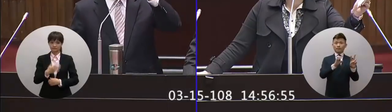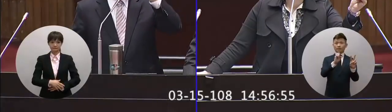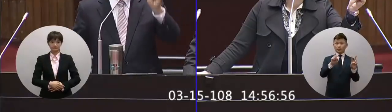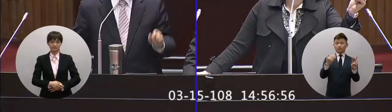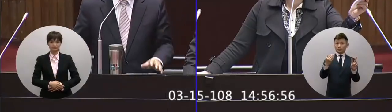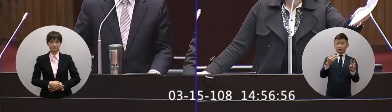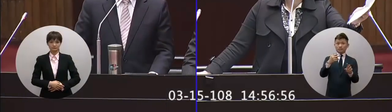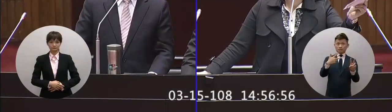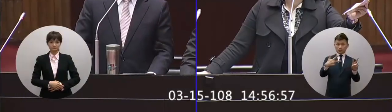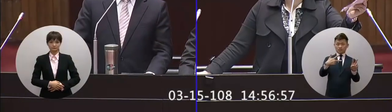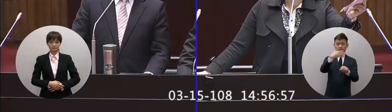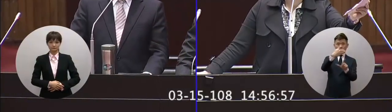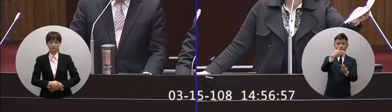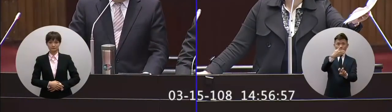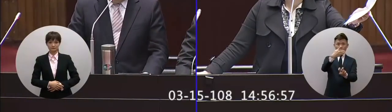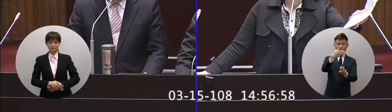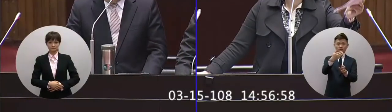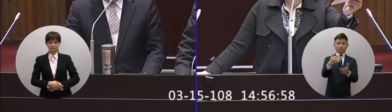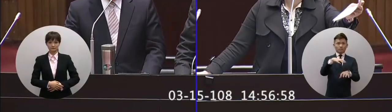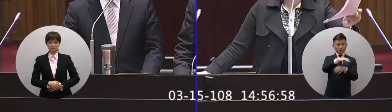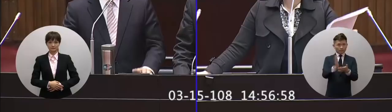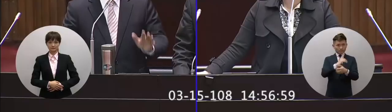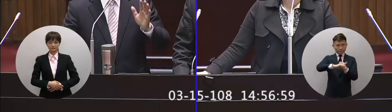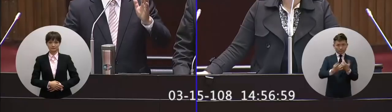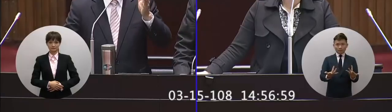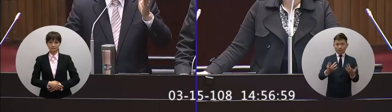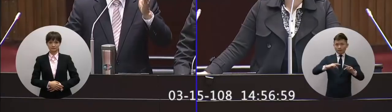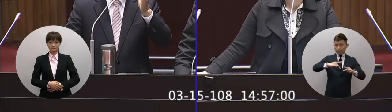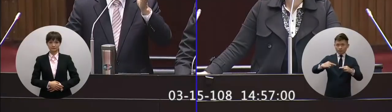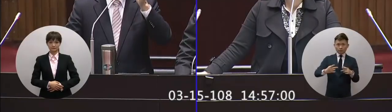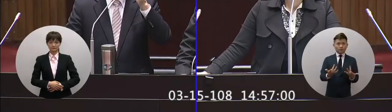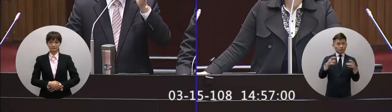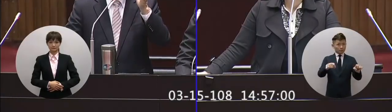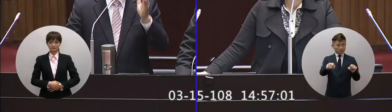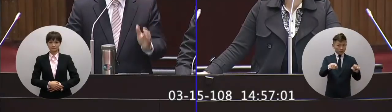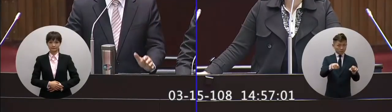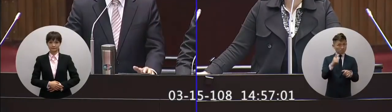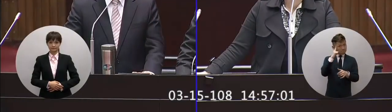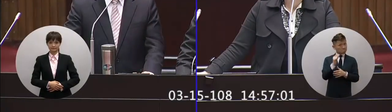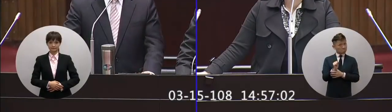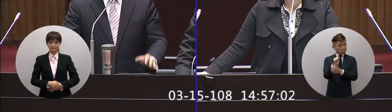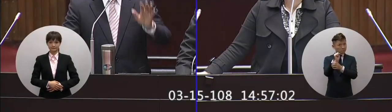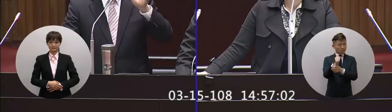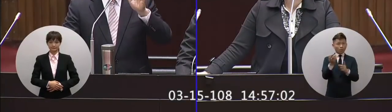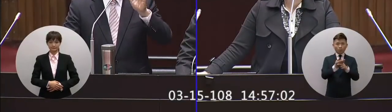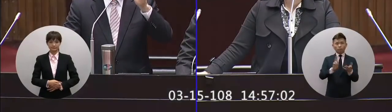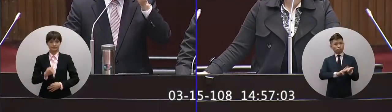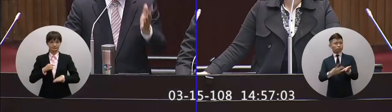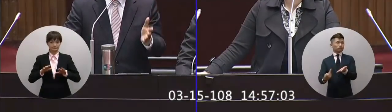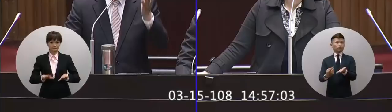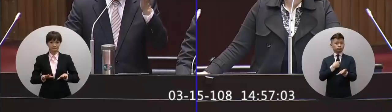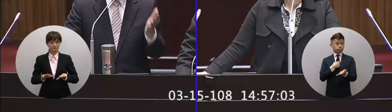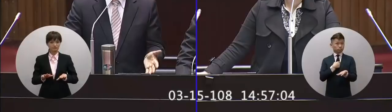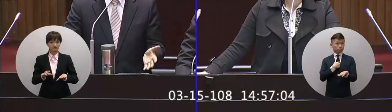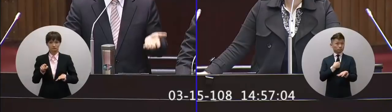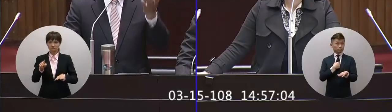2017年9月20号预告的环评法修正草案，请问院长您支不支持？还是你要推翻这个草案？ 我现在不